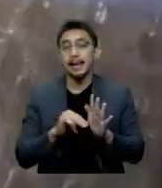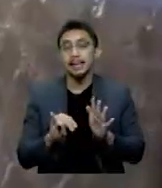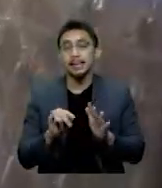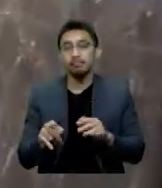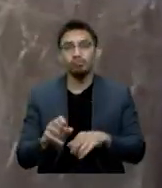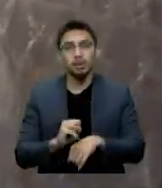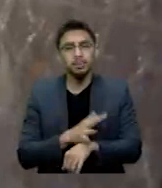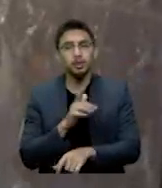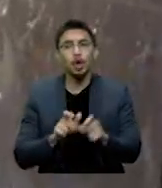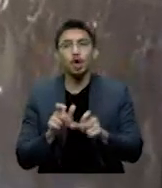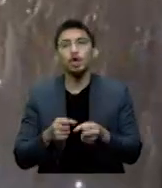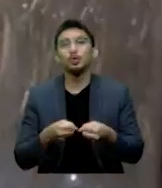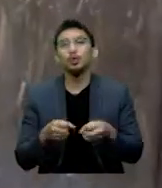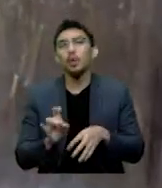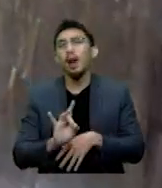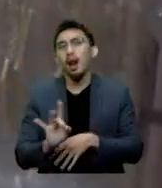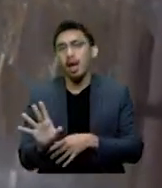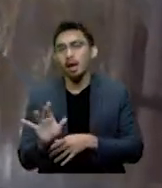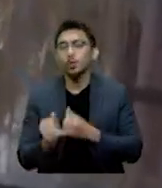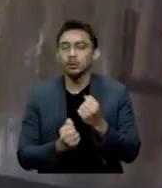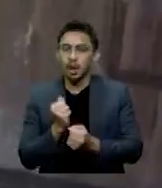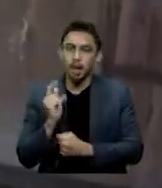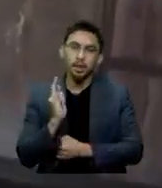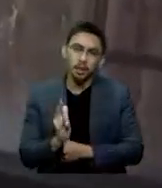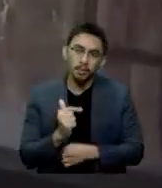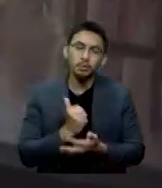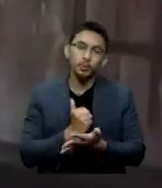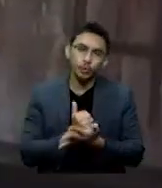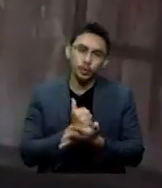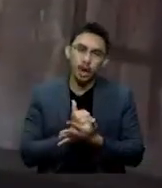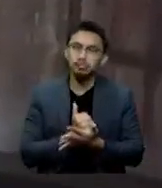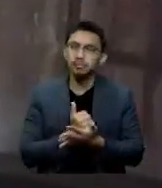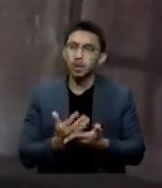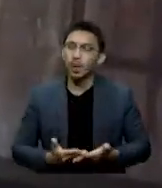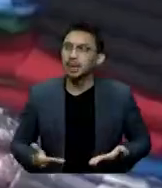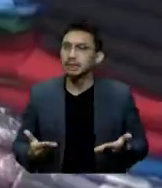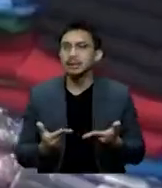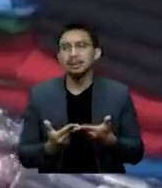lainnya agar usahanya tetap bertahan di tengah terjadinya perubahan perilaku pembeli.